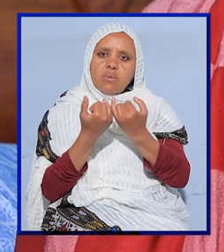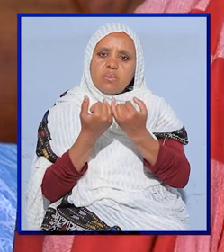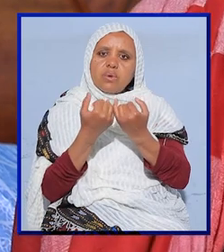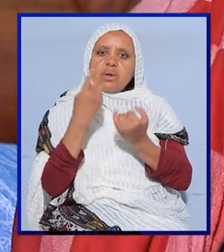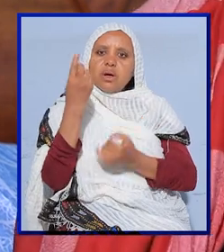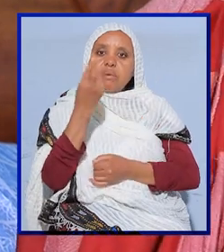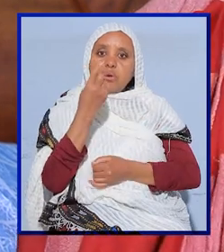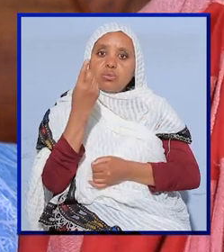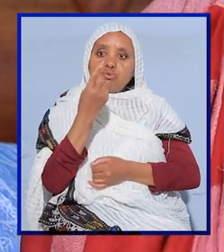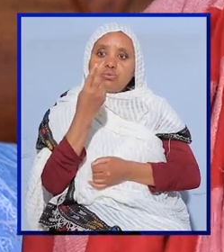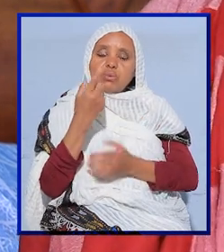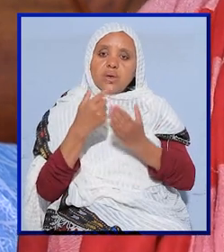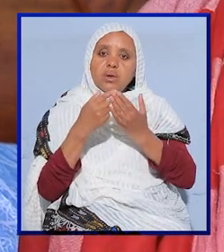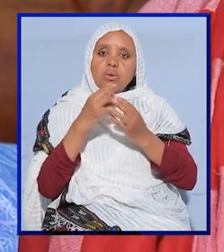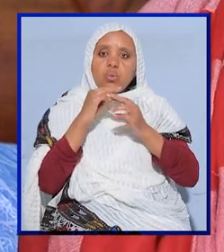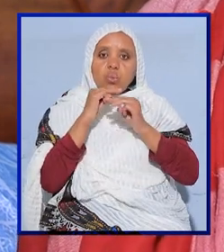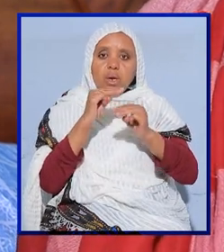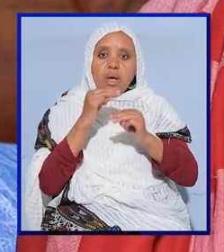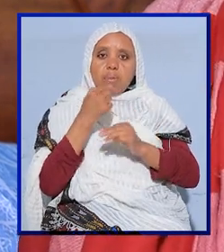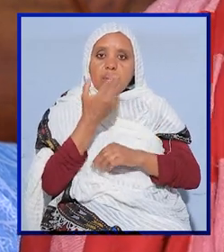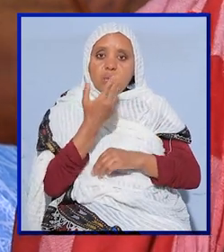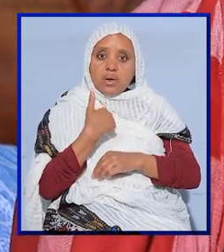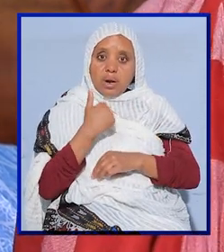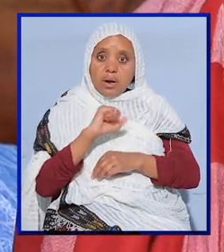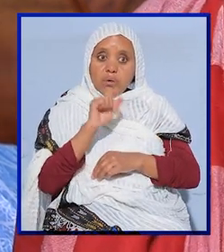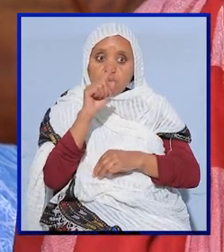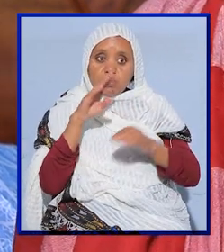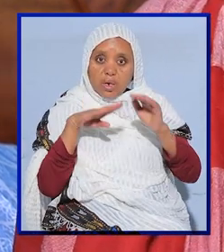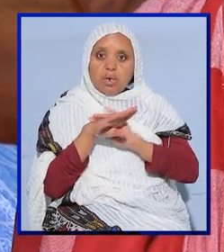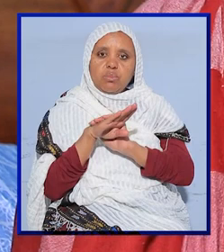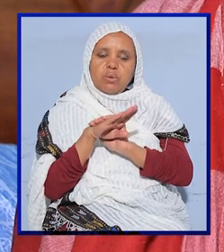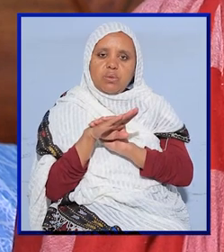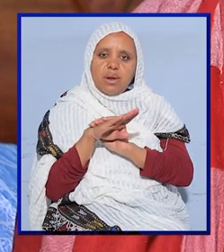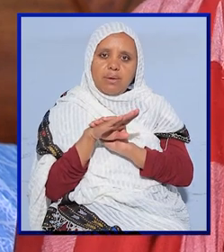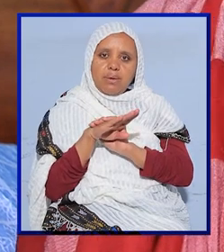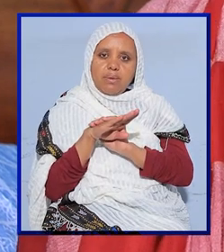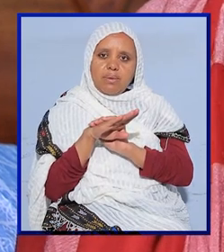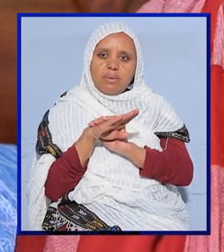የቀበሌዎቹ ይሄ ጡረታ የሚባለው አለ አይደለ? እሱ ውስጥ አስገብተው ይሆኛል።